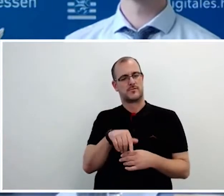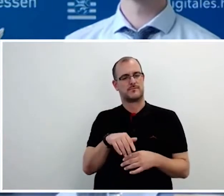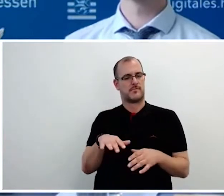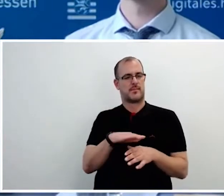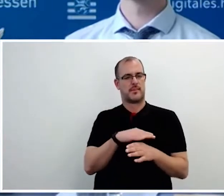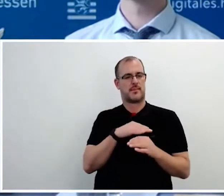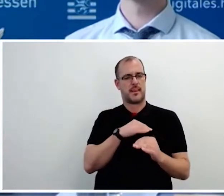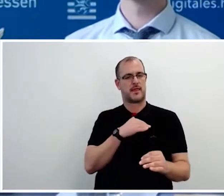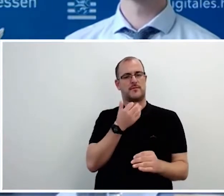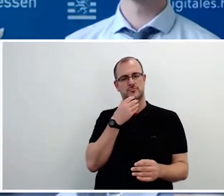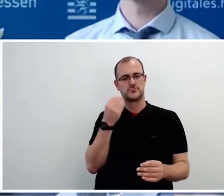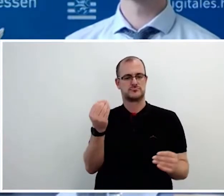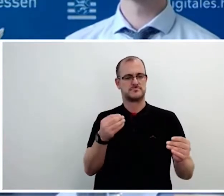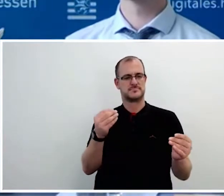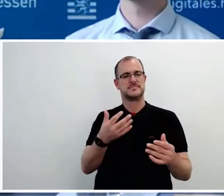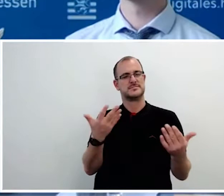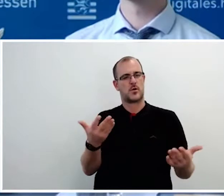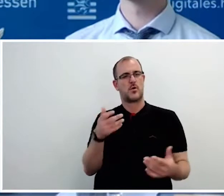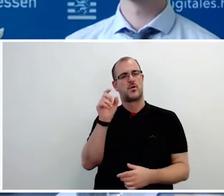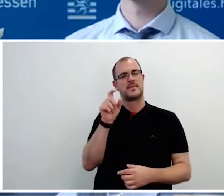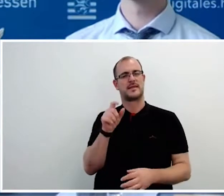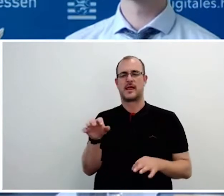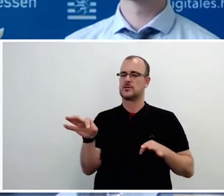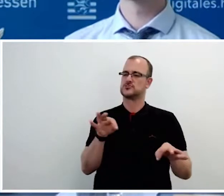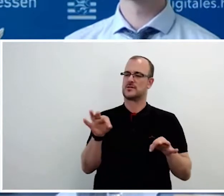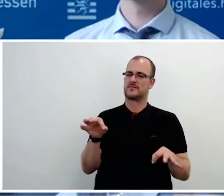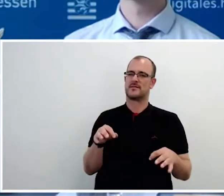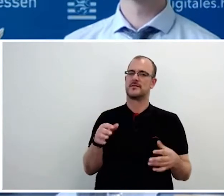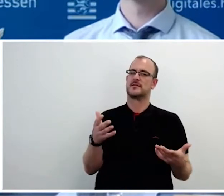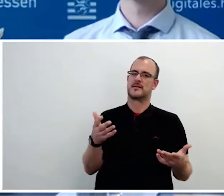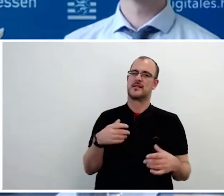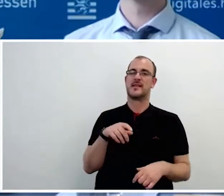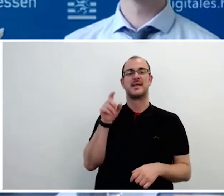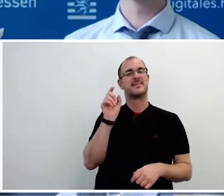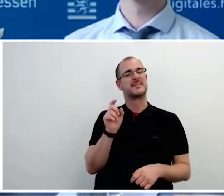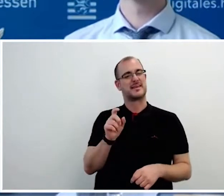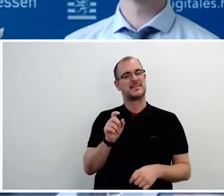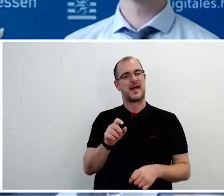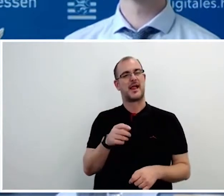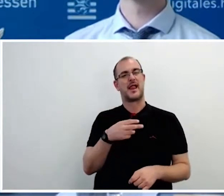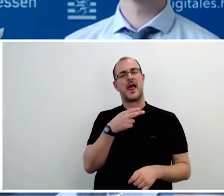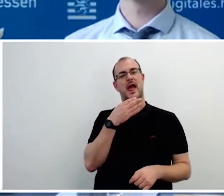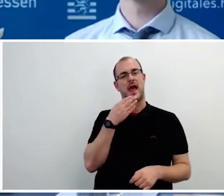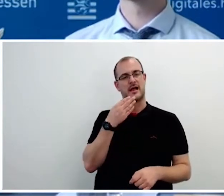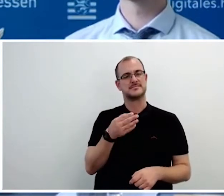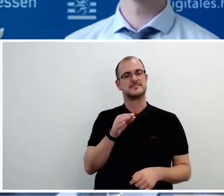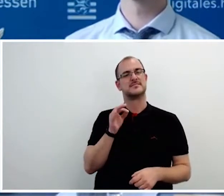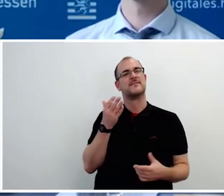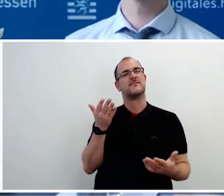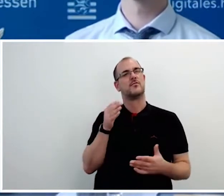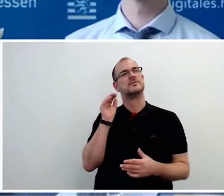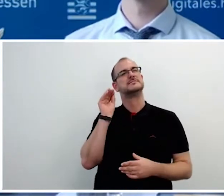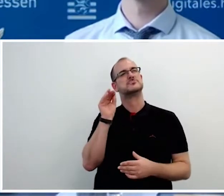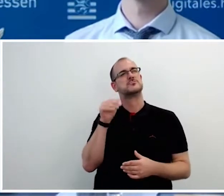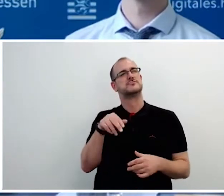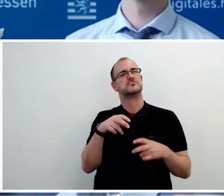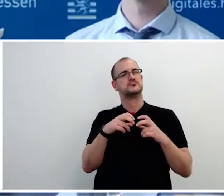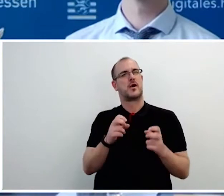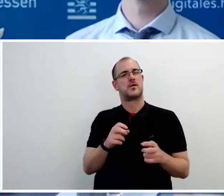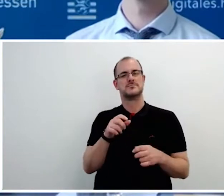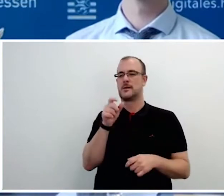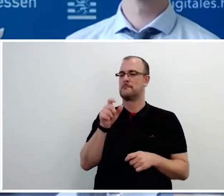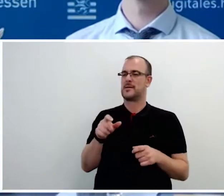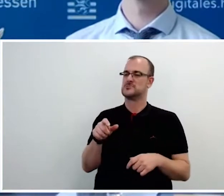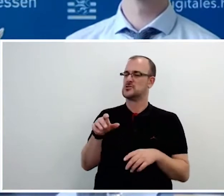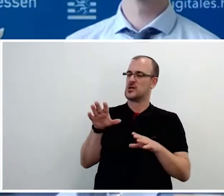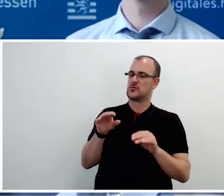gestalten wollen, wie die Digitalstrategie Hessens heißt. Digital ist Hessen, wo Zukunft zu Hause ist und wo die Menschen den